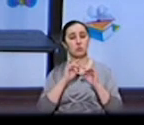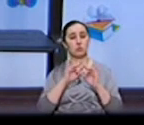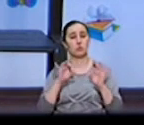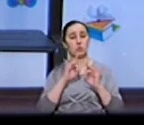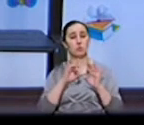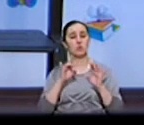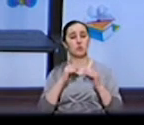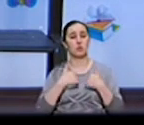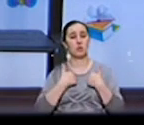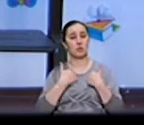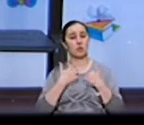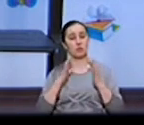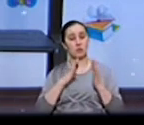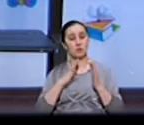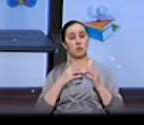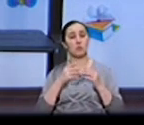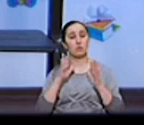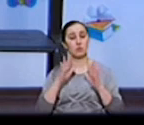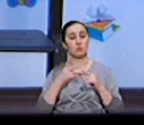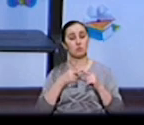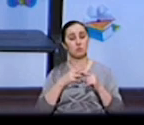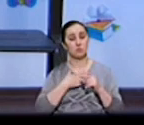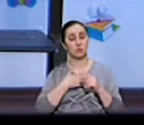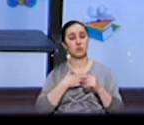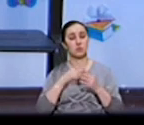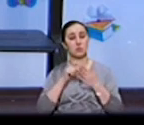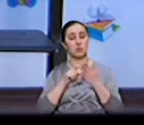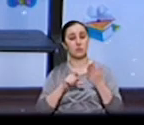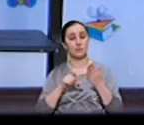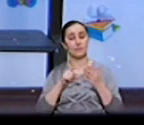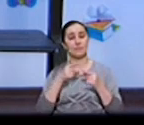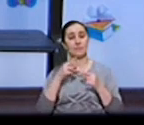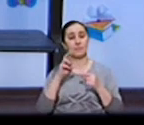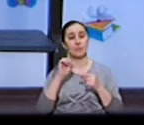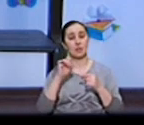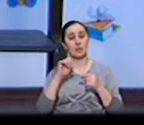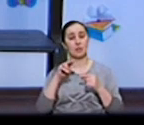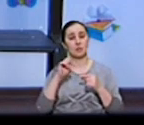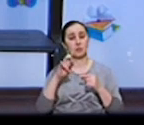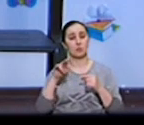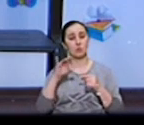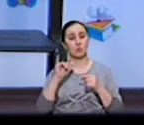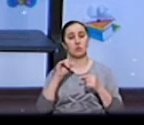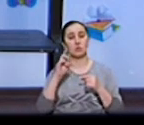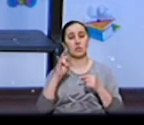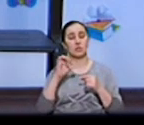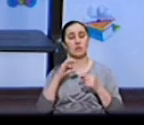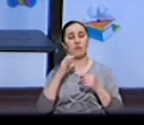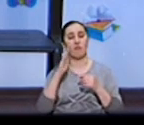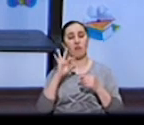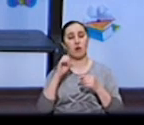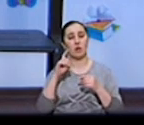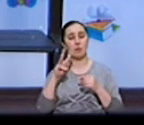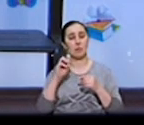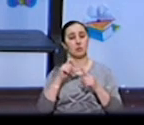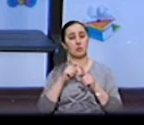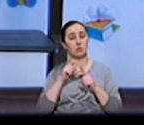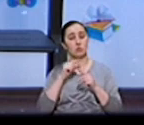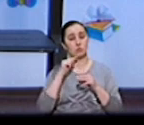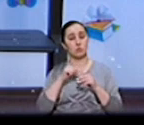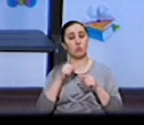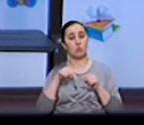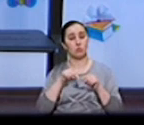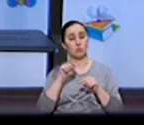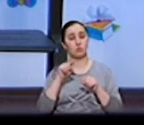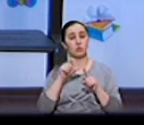tushuntirib berishga harakat qildim. Lekin bizning she'rimizda pandu nasihat, bo'himmat so'zlari uchraydi.